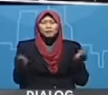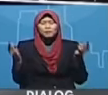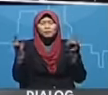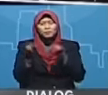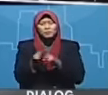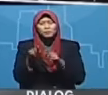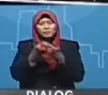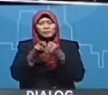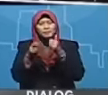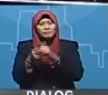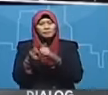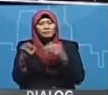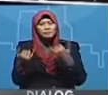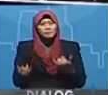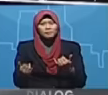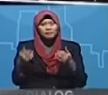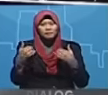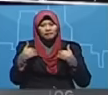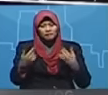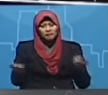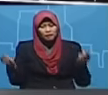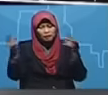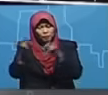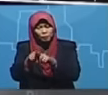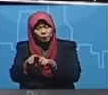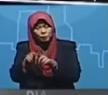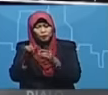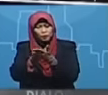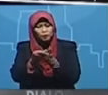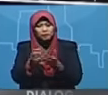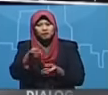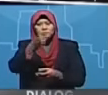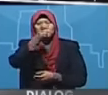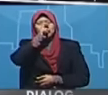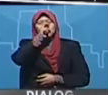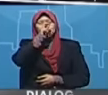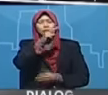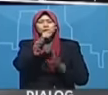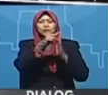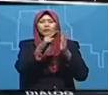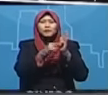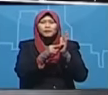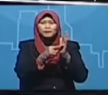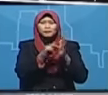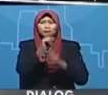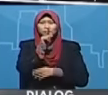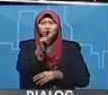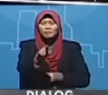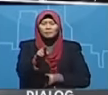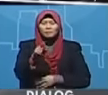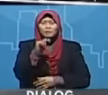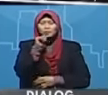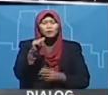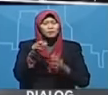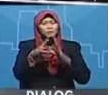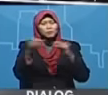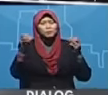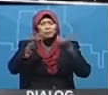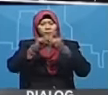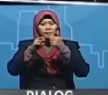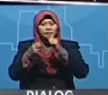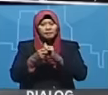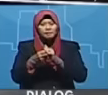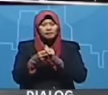yang masalah kita sekarang ini, apabila ada berlaku satu isu, kita nak ketatkan undang-undang. Jadi sebenarnya mungkin ini bukan satu penyelesaian yang